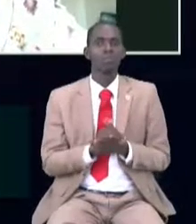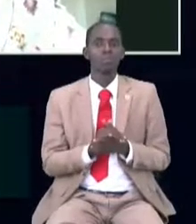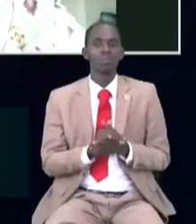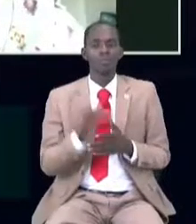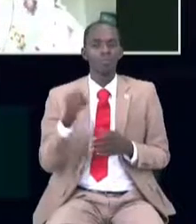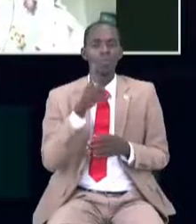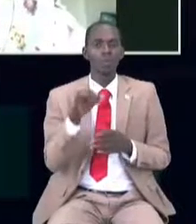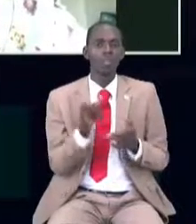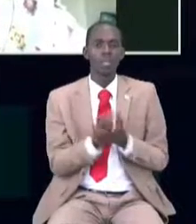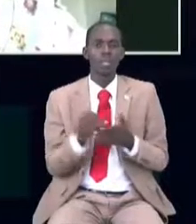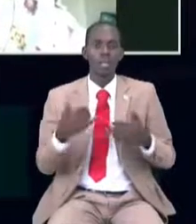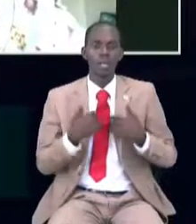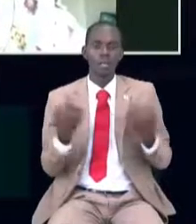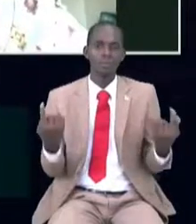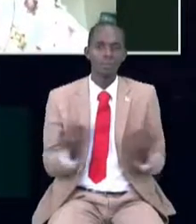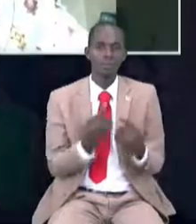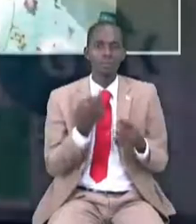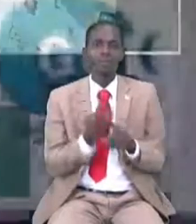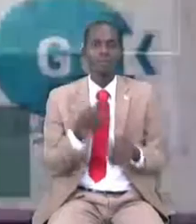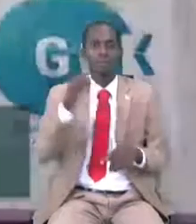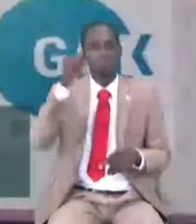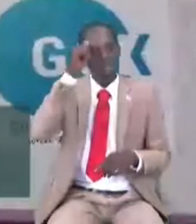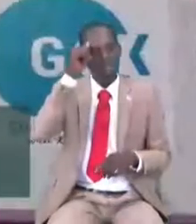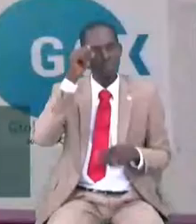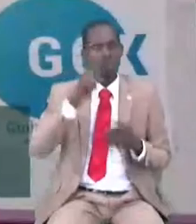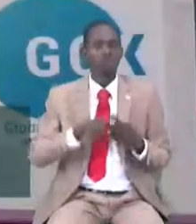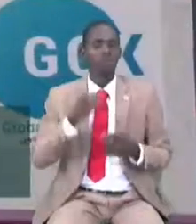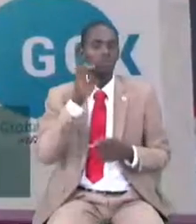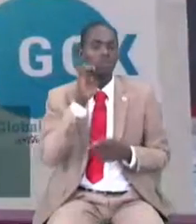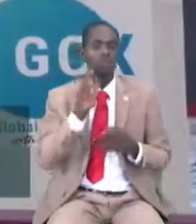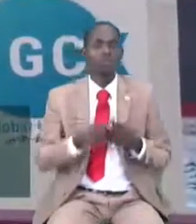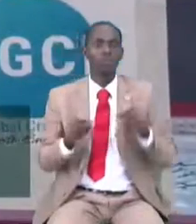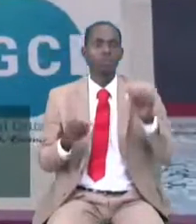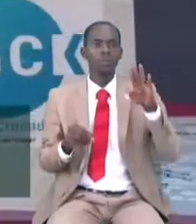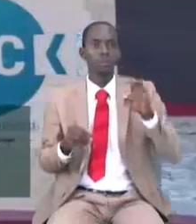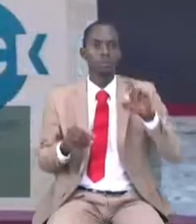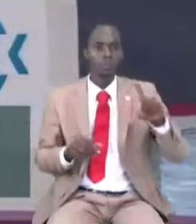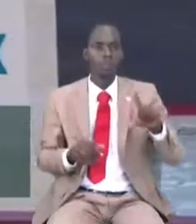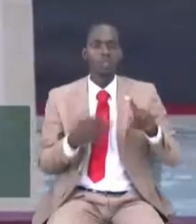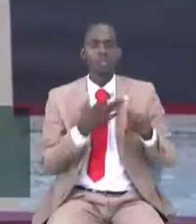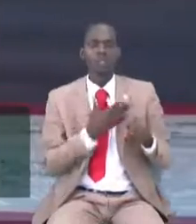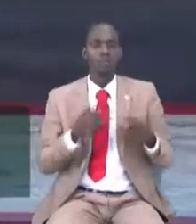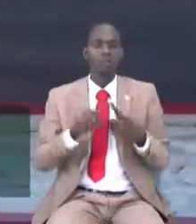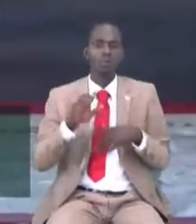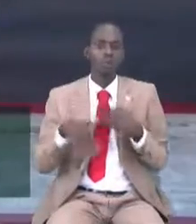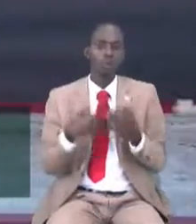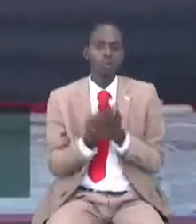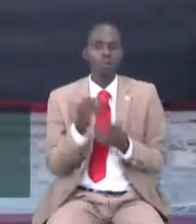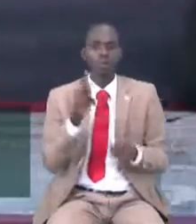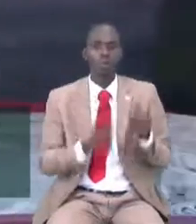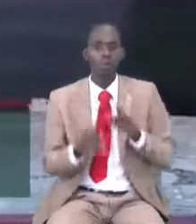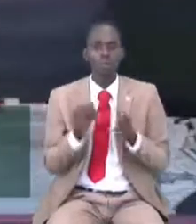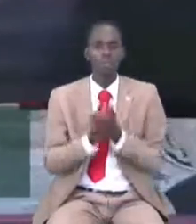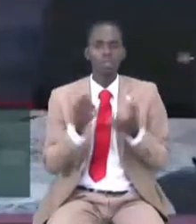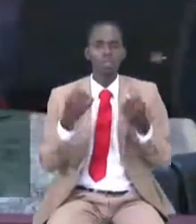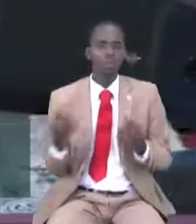à Caïn, à tous ceux qui vivent dans cette génération jusqu'à présent, tous sont péchés, sont privés de la gloire de Dieu. Nous ne pouvons